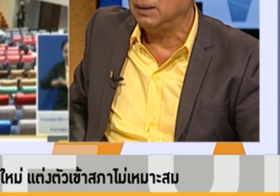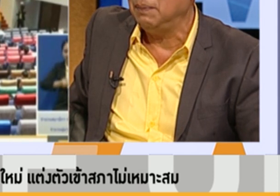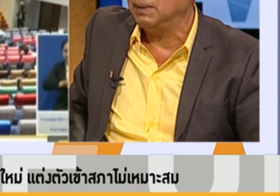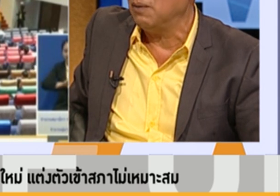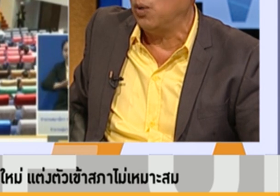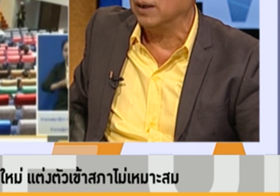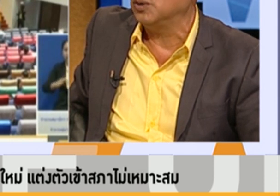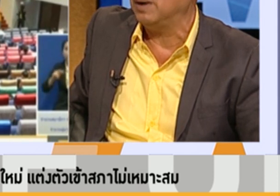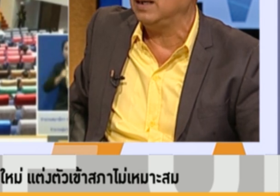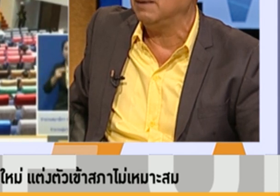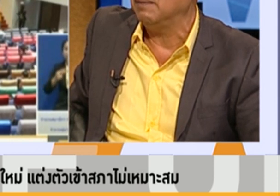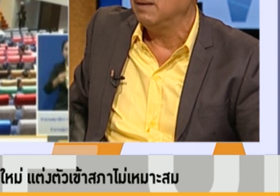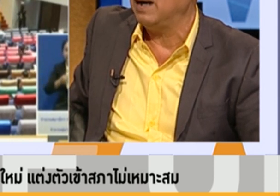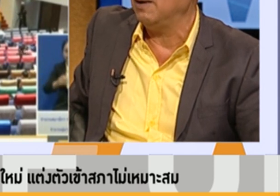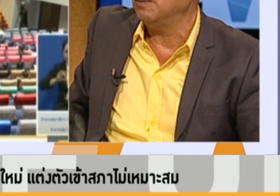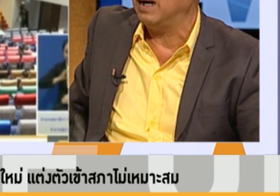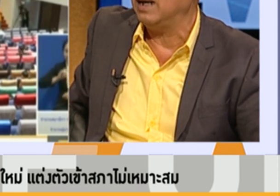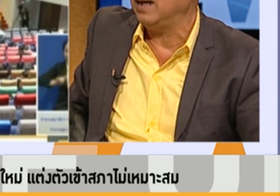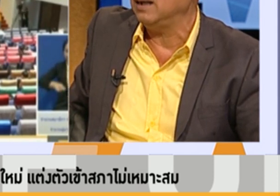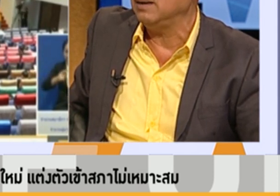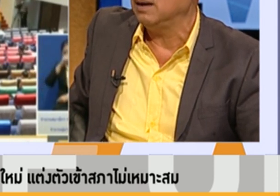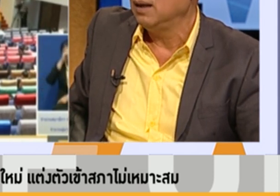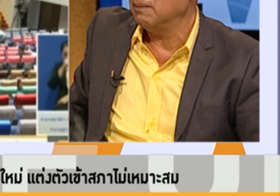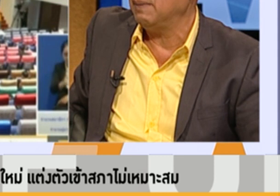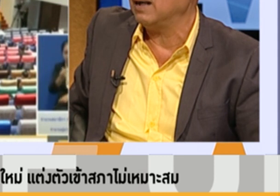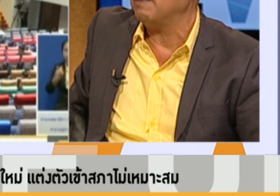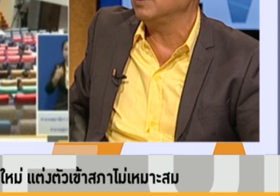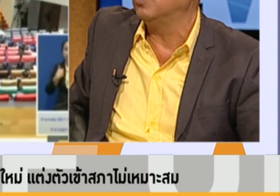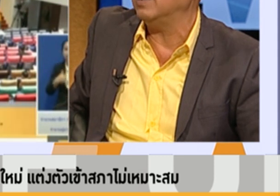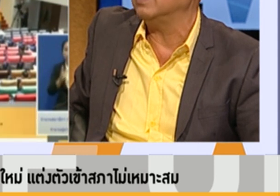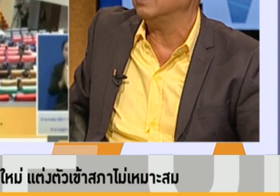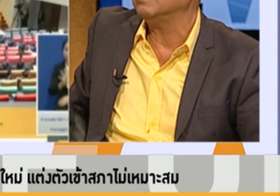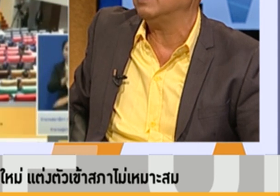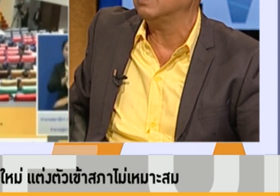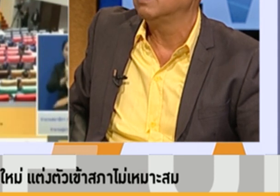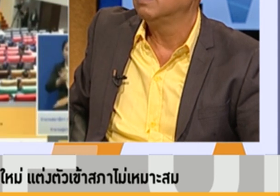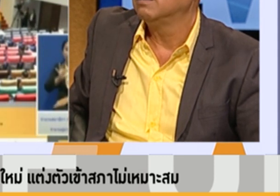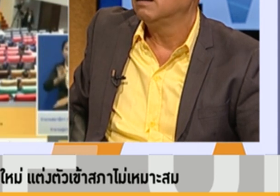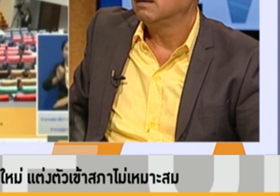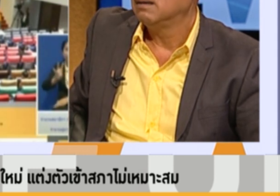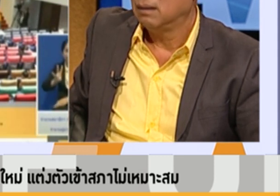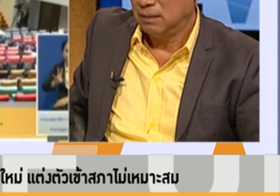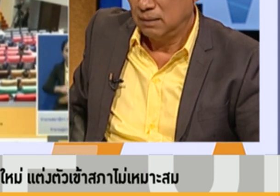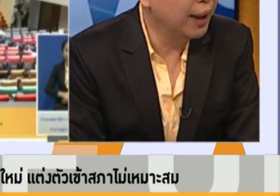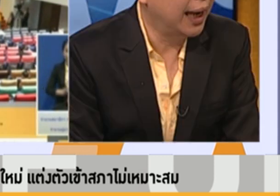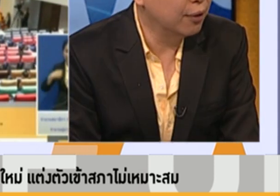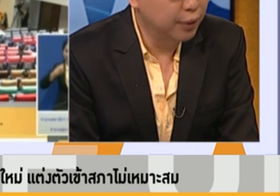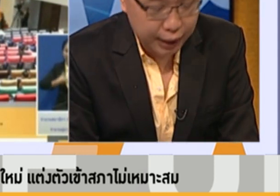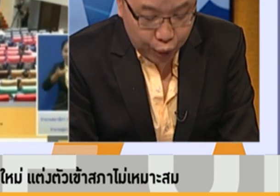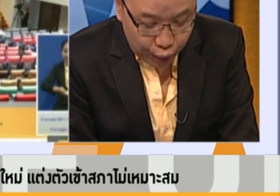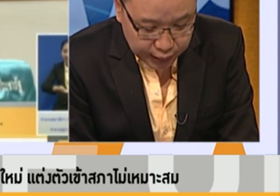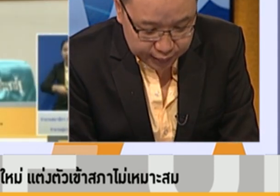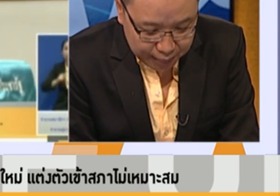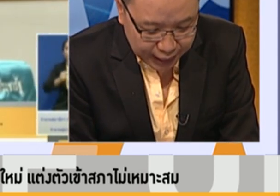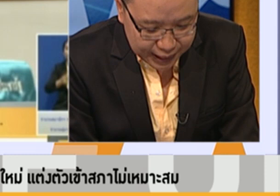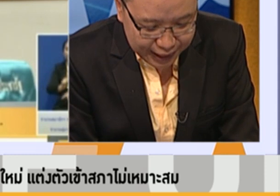งอะไรที่มันก็วัวกันอยู่ทุกวันนี ้ มหาลงมหาลัยเนี่ยยังมาบังคับกันอยู่อะไรอย่างนี้ใช่ไหมฮะ ครับเมื่อวานมันก็มีแบบสุดขั้วอย่างคุณอรรถ